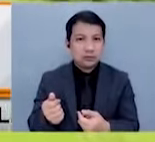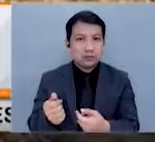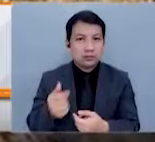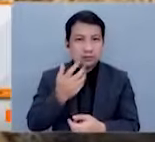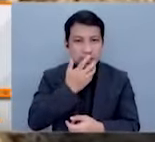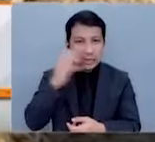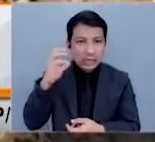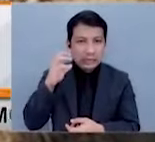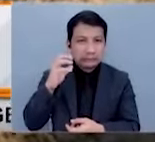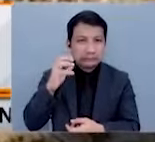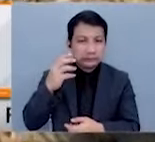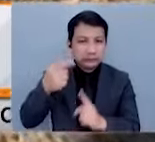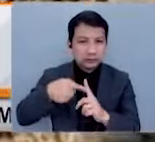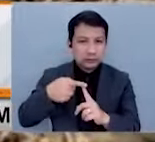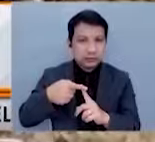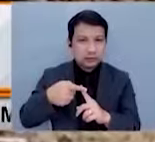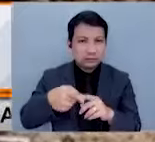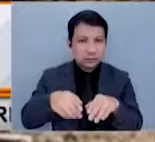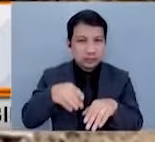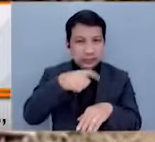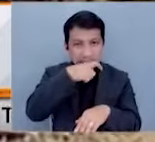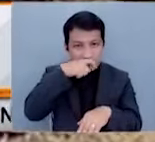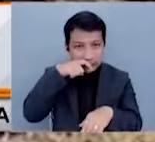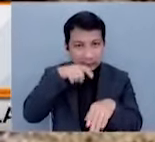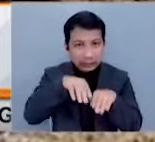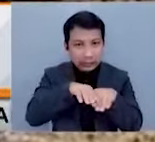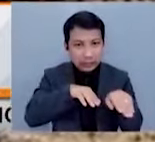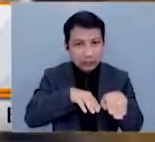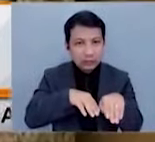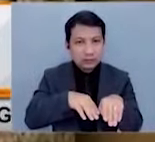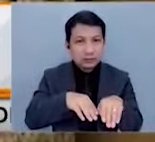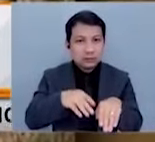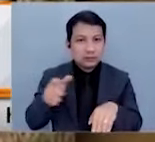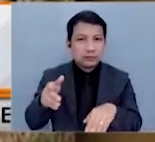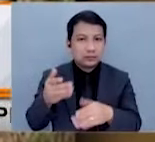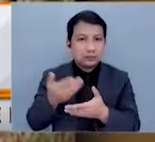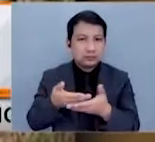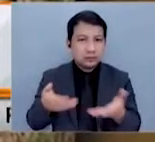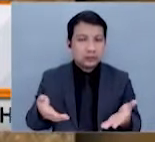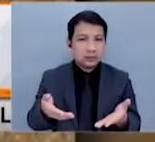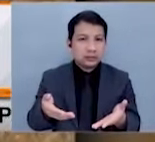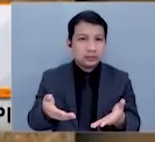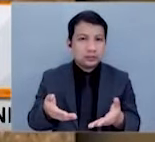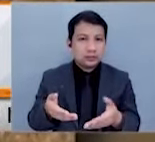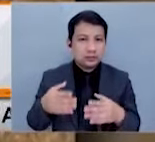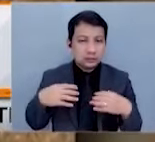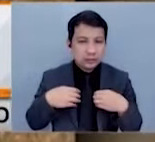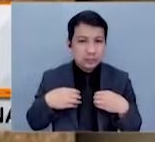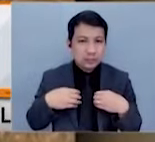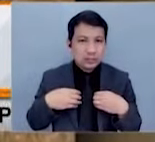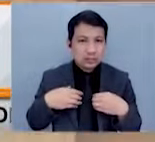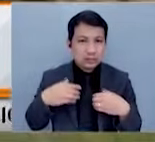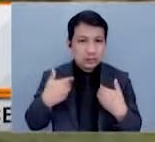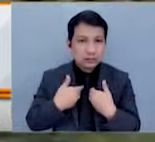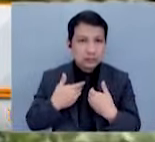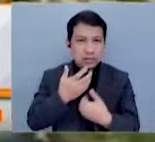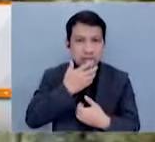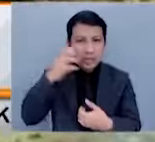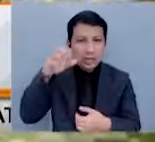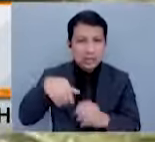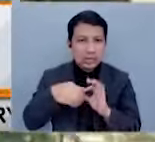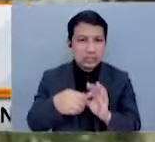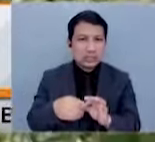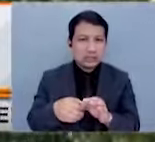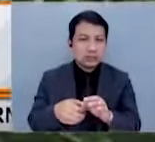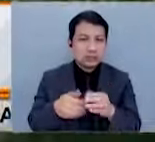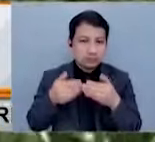lungsod. Bitak-bitak na rin ang lupa at lanta ang mga pananim. Pati mga hayop apektado na rin sa tindi ng init. Patuloy raw